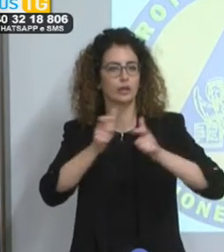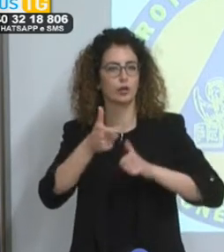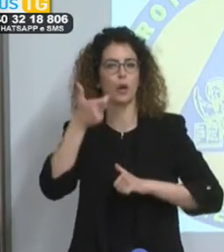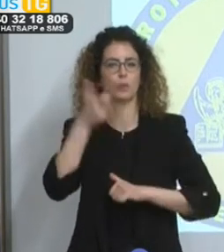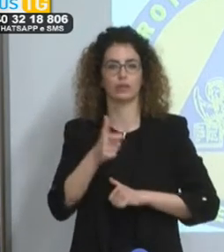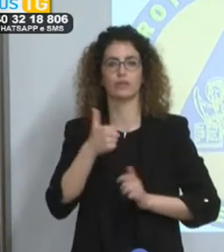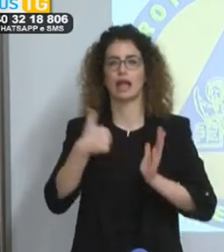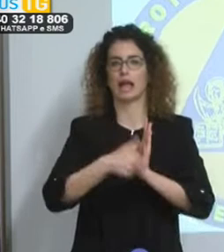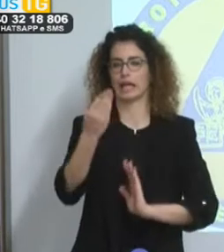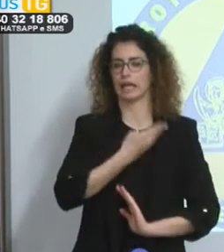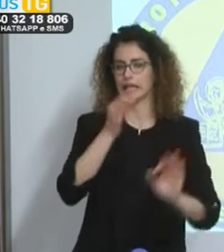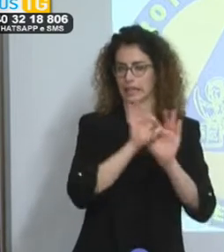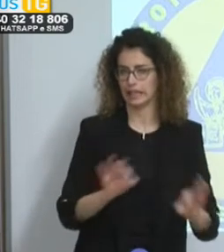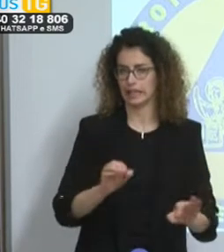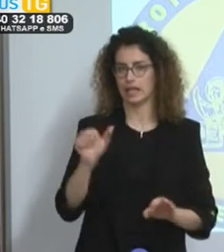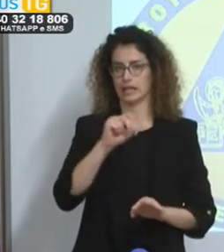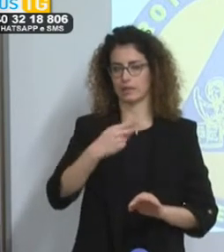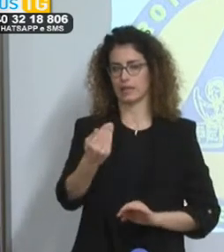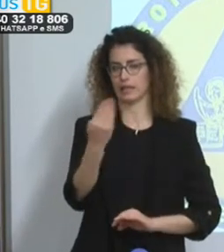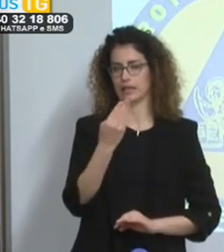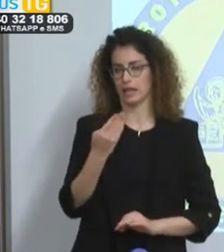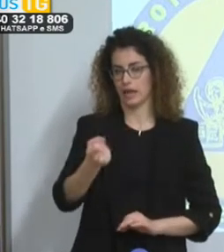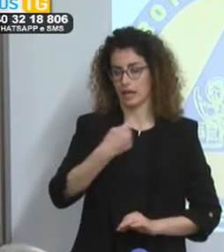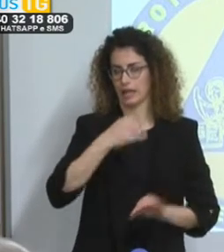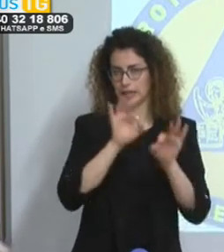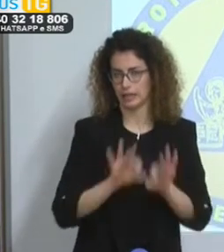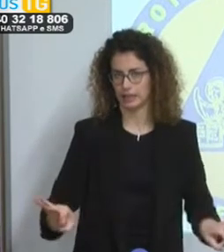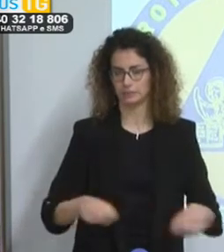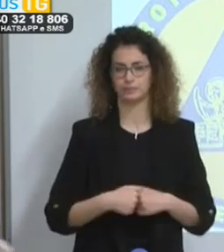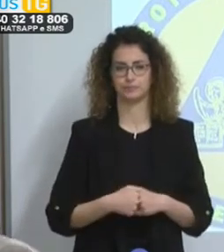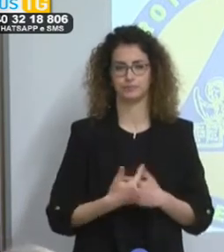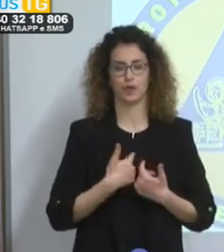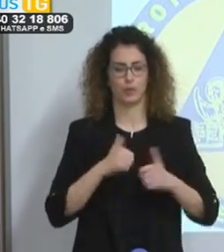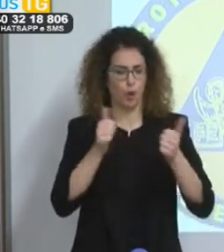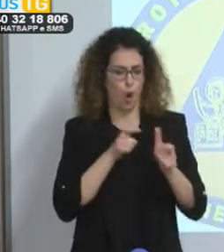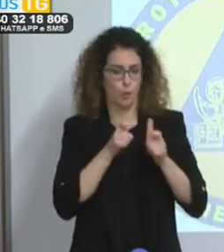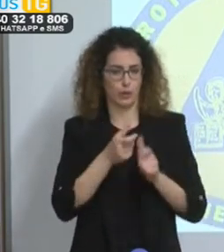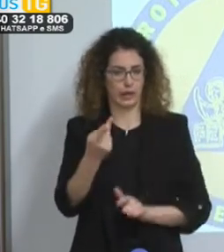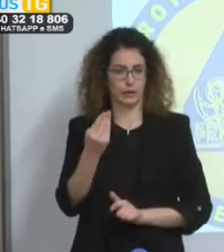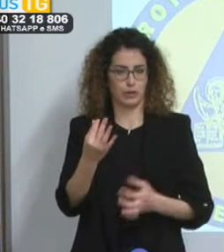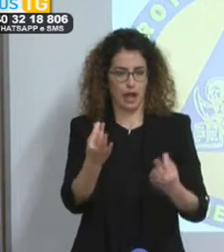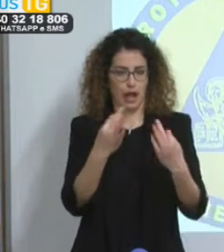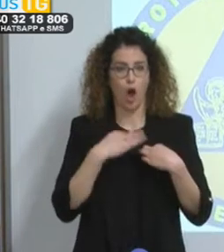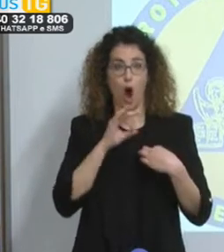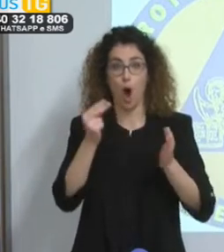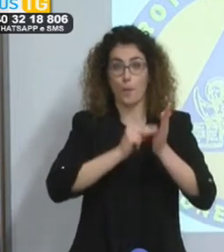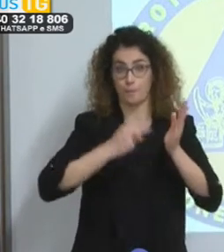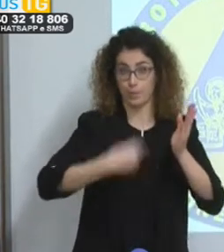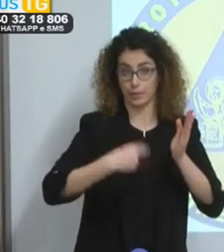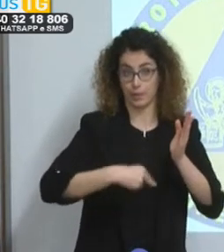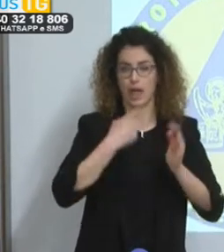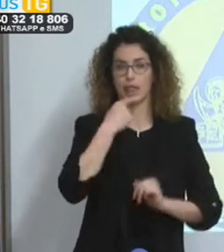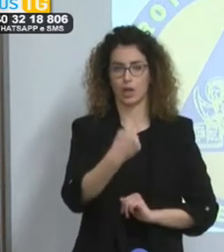una lettera, se non vi è arrivato un messaggio, se non vi è arrivata una forma di comunicazione o se non siete riusciti a prenotare, vi